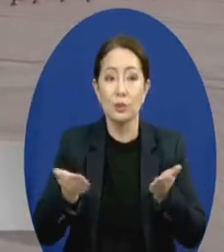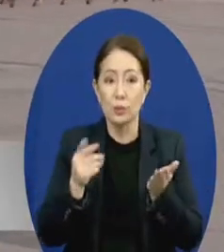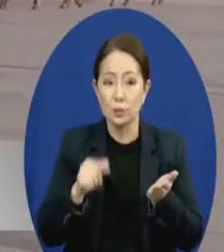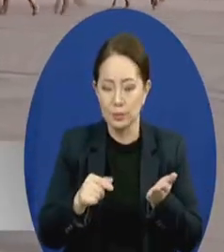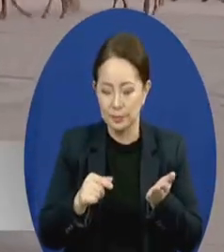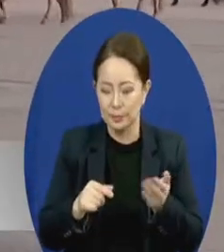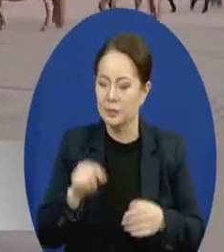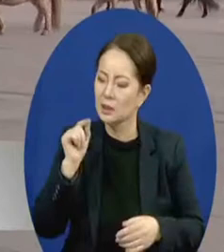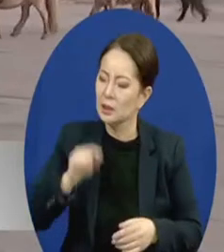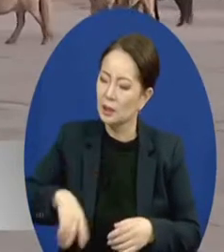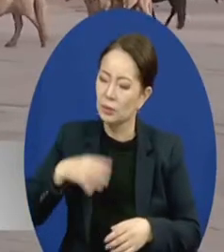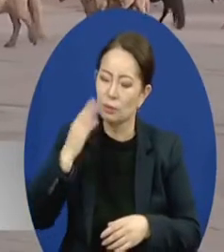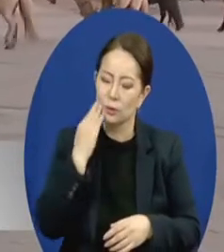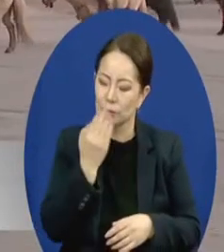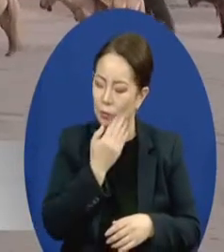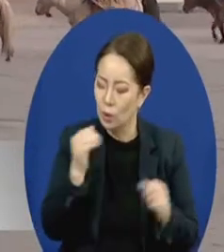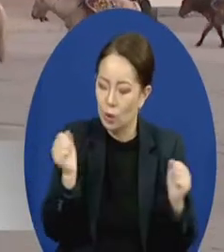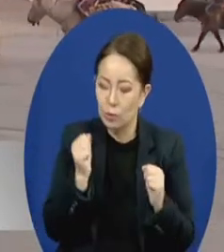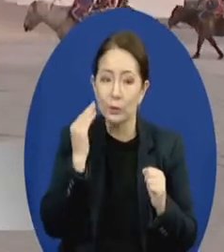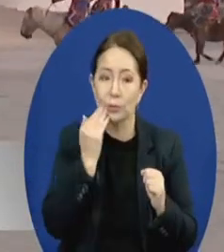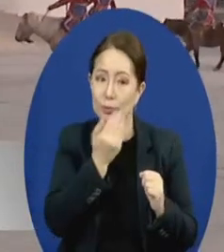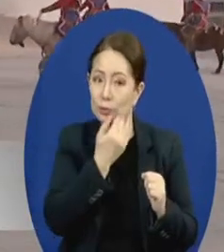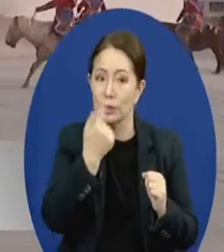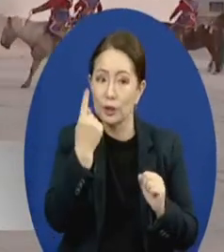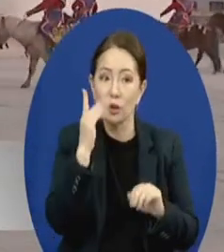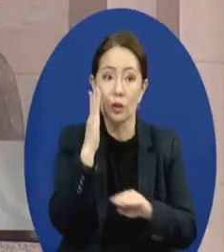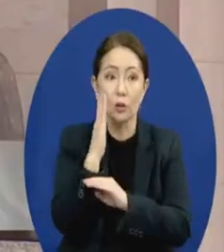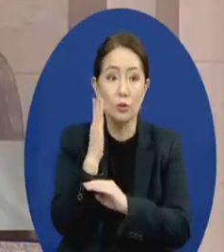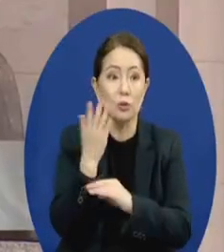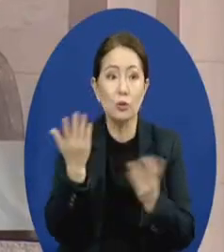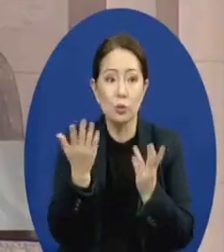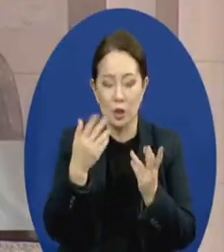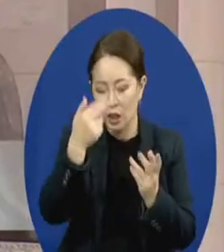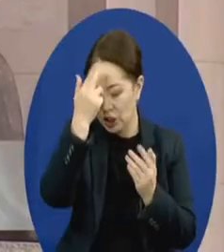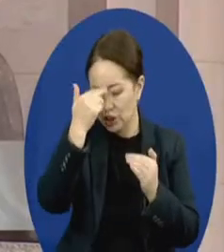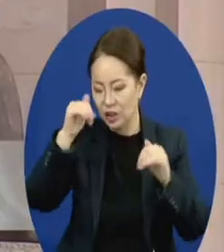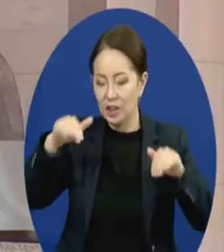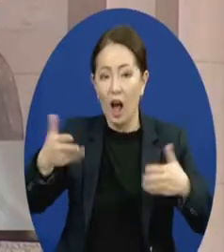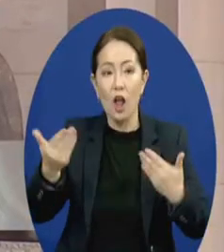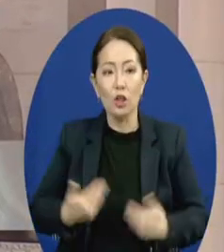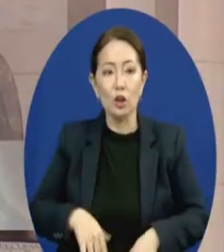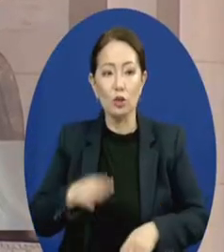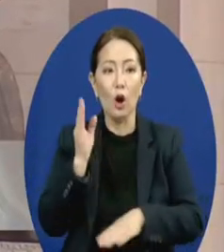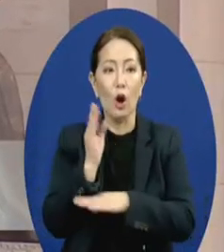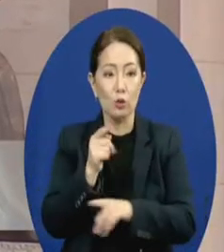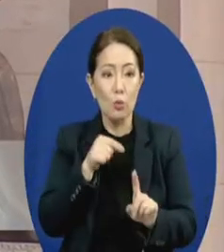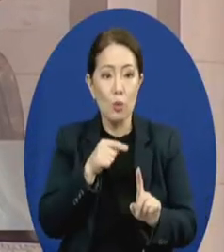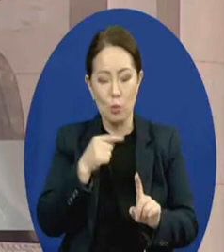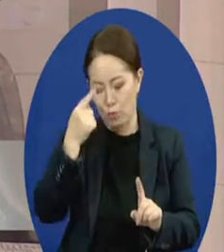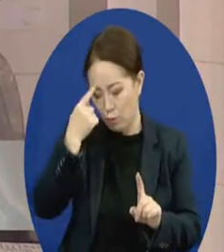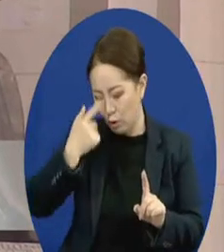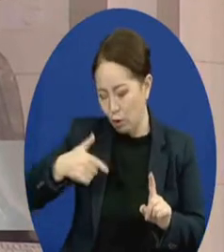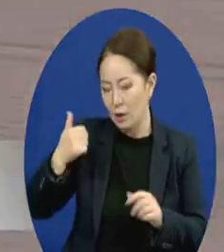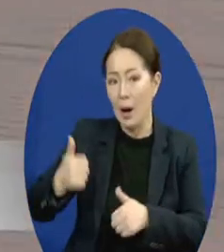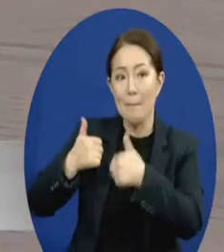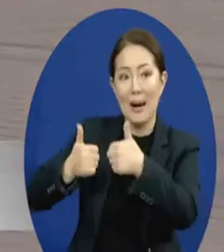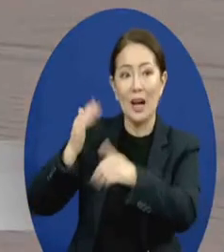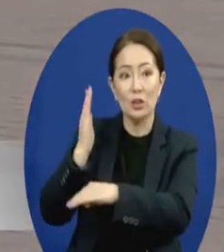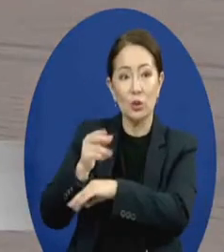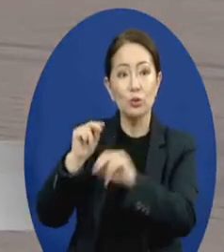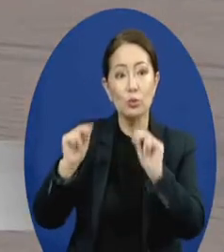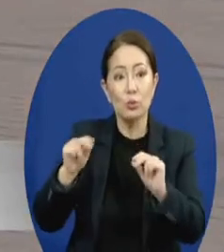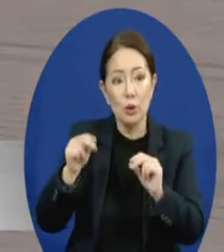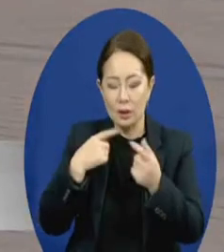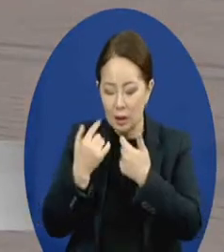тэргүүн сарын шинийн нэгний өдрийг их эзэн Чингис хааны мэндэлсэн өдөр гэж үзээд Монгол бахархлын өдөр болгож тэмдэглэхээр 10 орчим